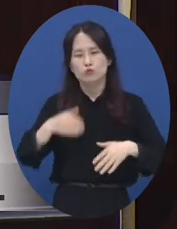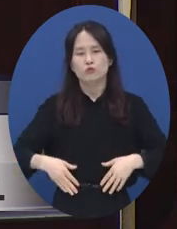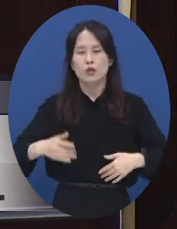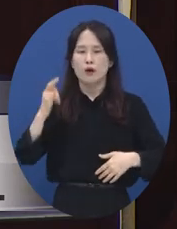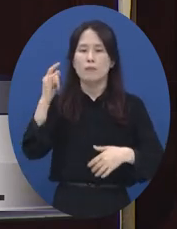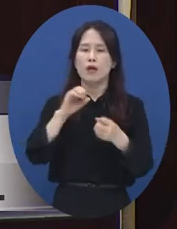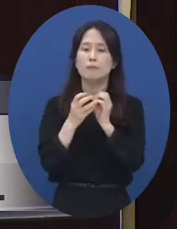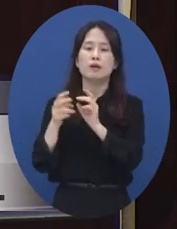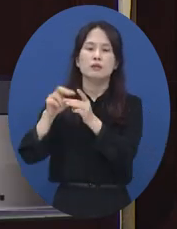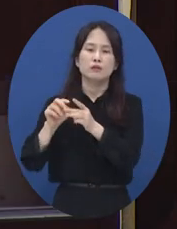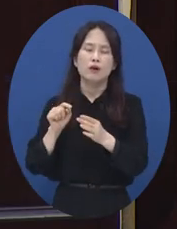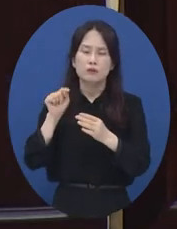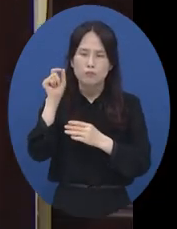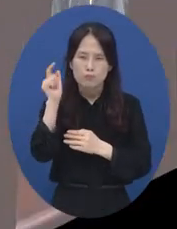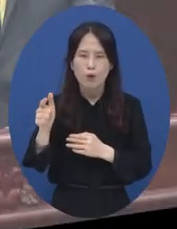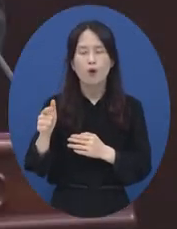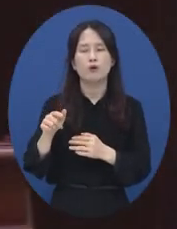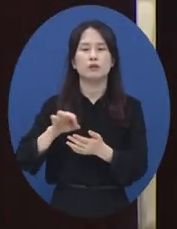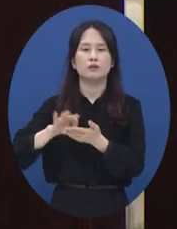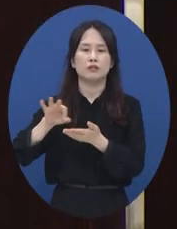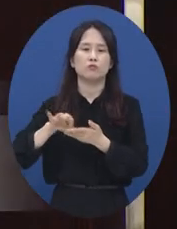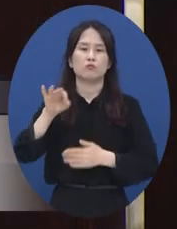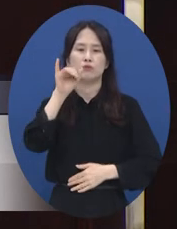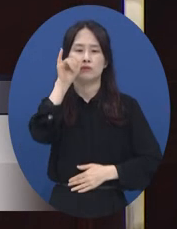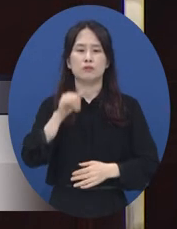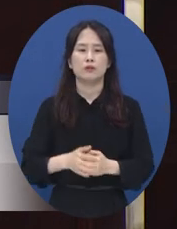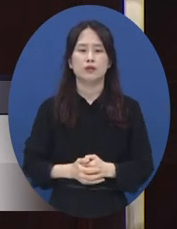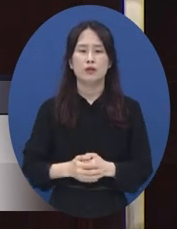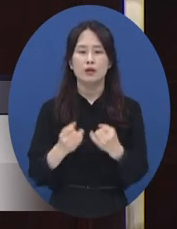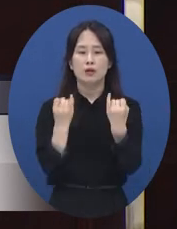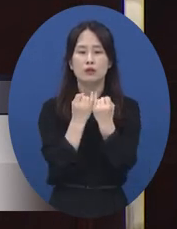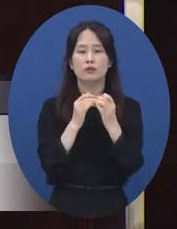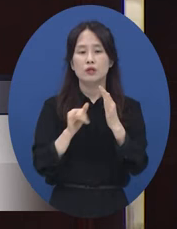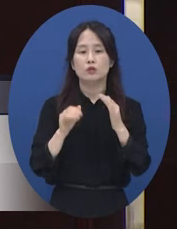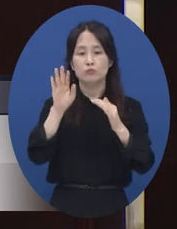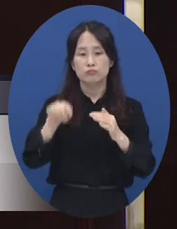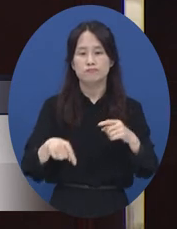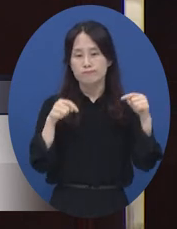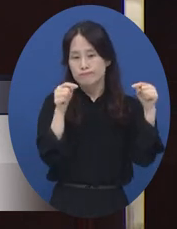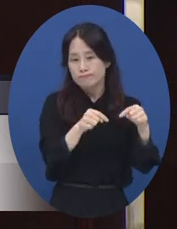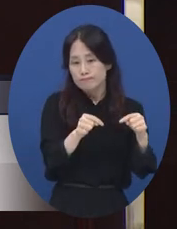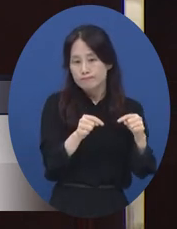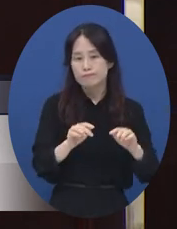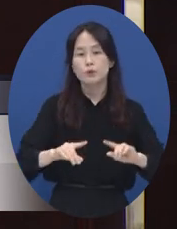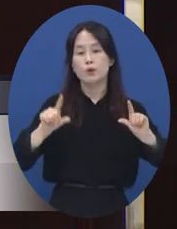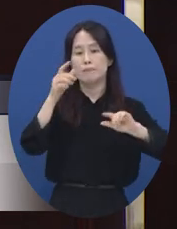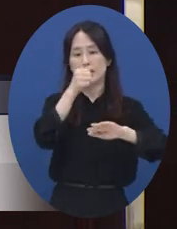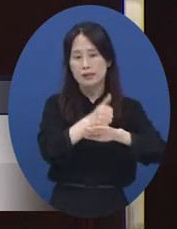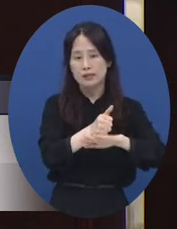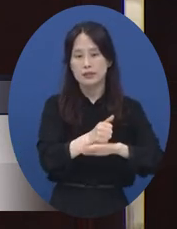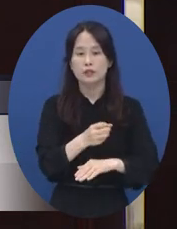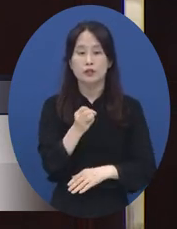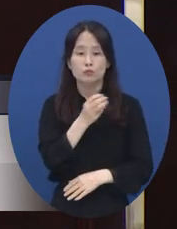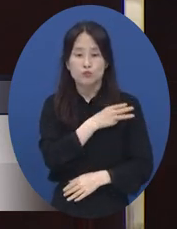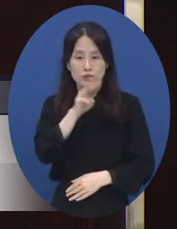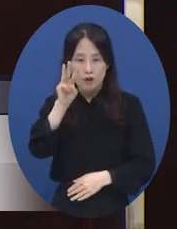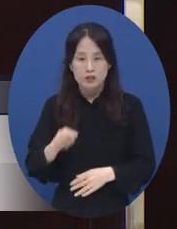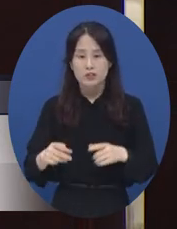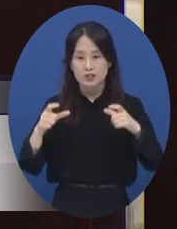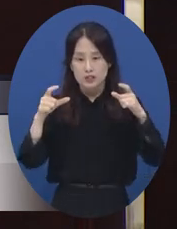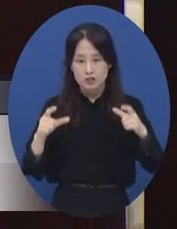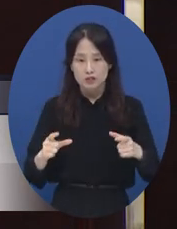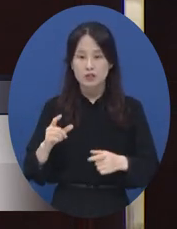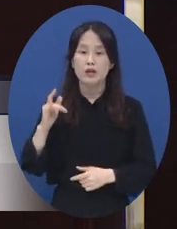경우도 많다고 합니다 여성가족부 협의해서 에 금년 말까지 부천